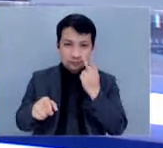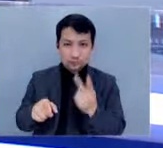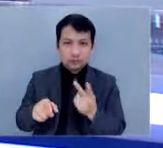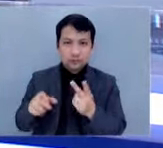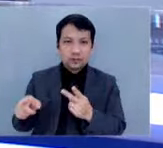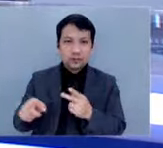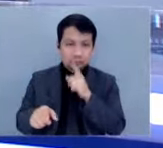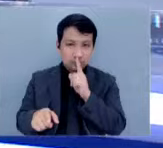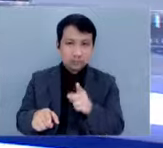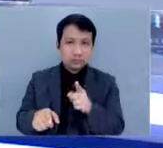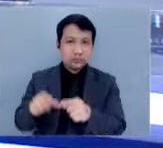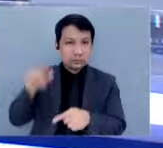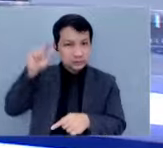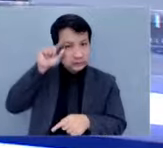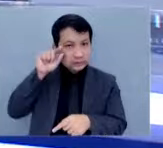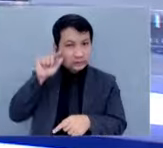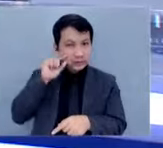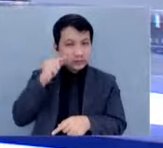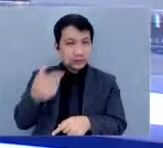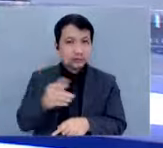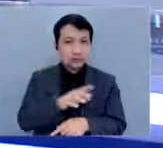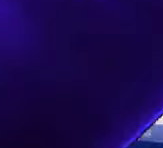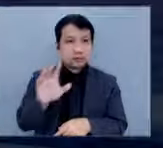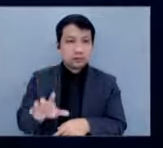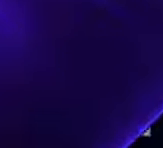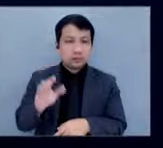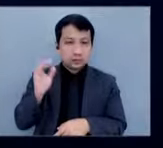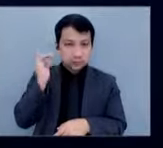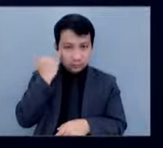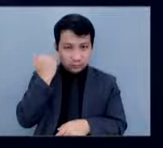na kasarian. Nasa frontline ng balitang yan si John Arawa.